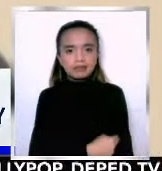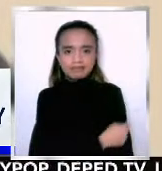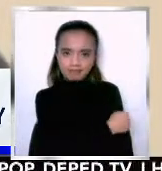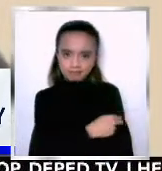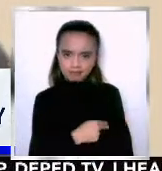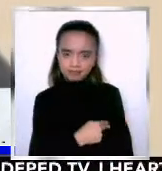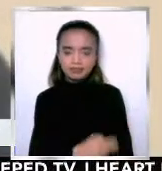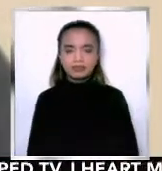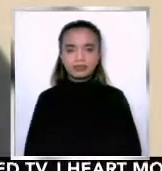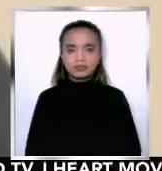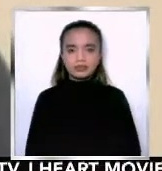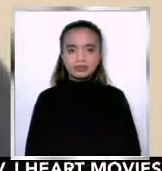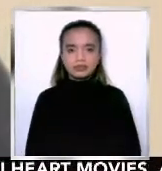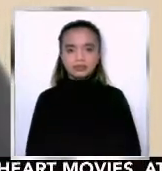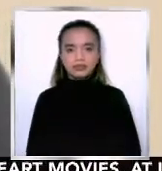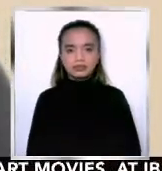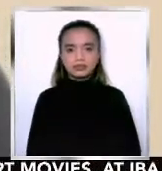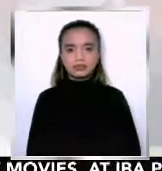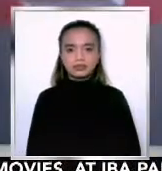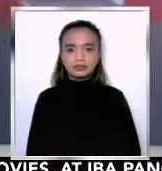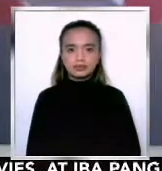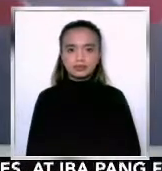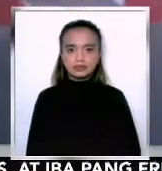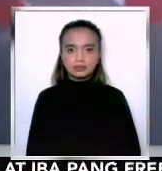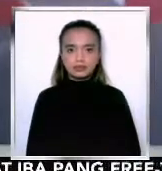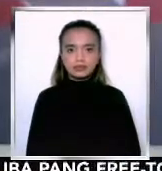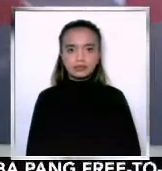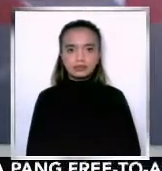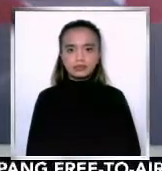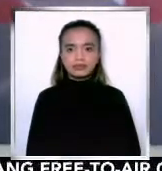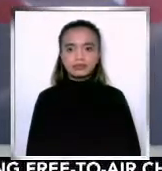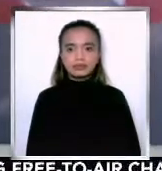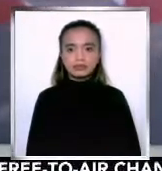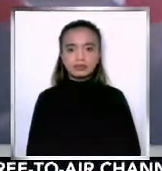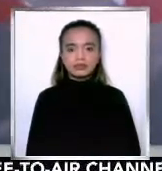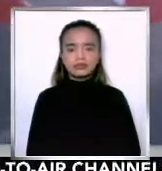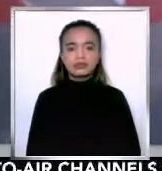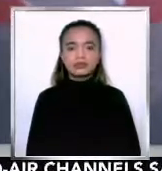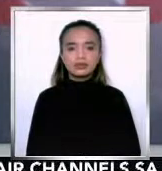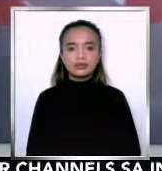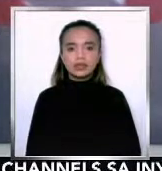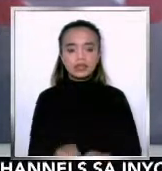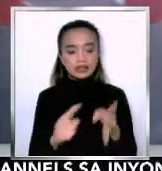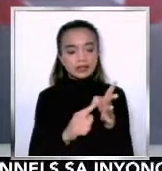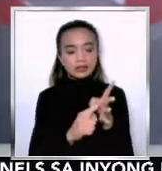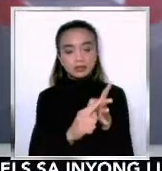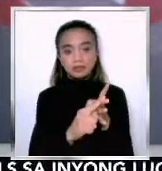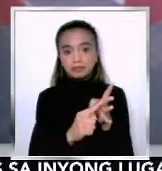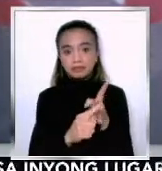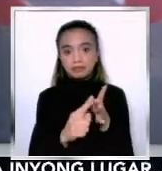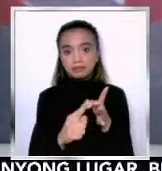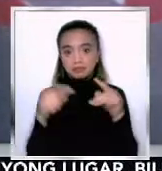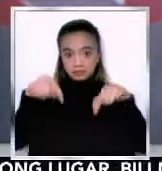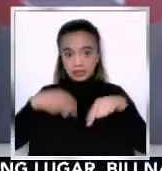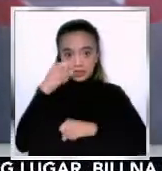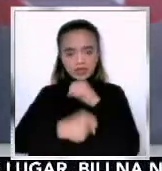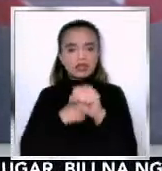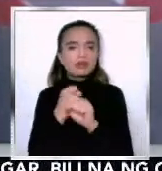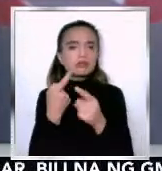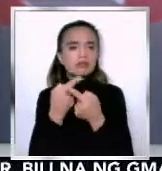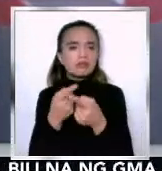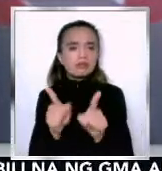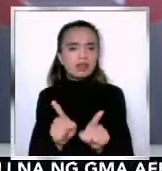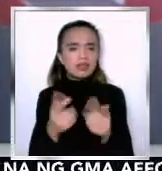Mariz Umali, Nakatutok, 24 Oras. Ikalawang linggo pa lang ng taon pero may nakaamba na ulit na taas presyo sa